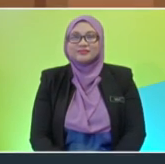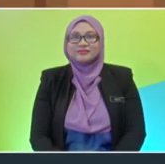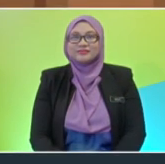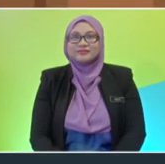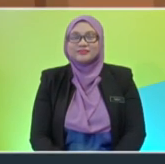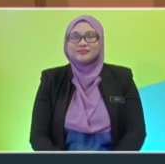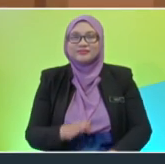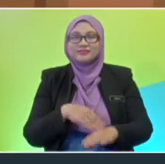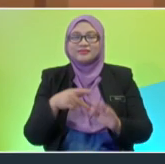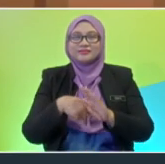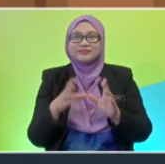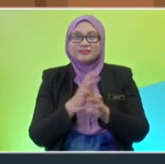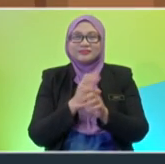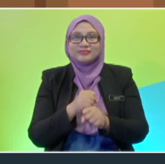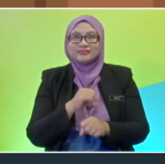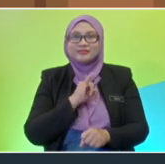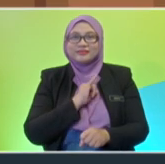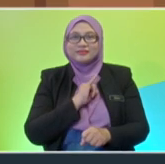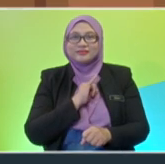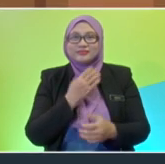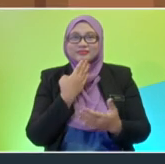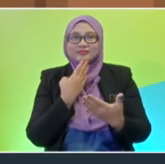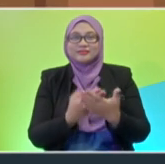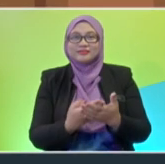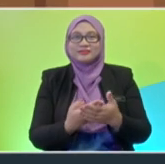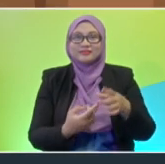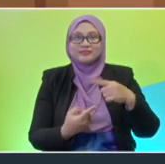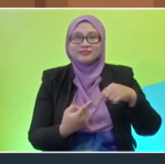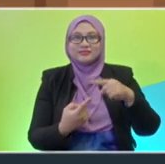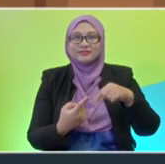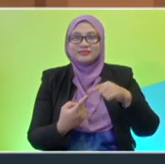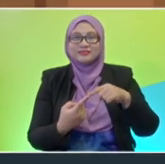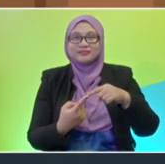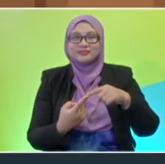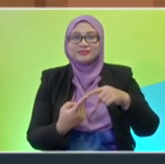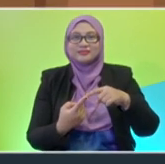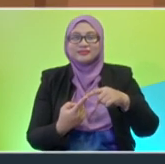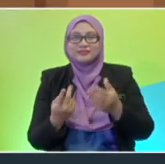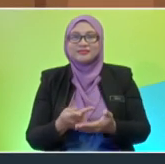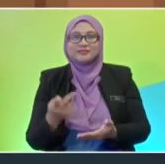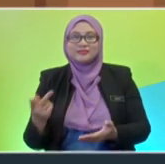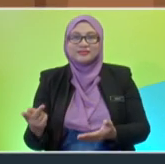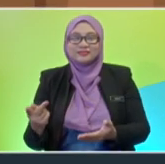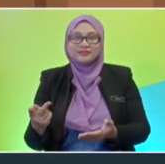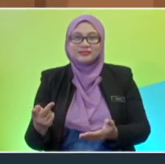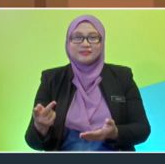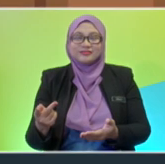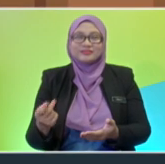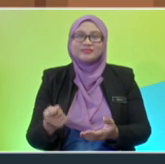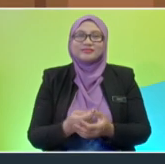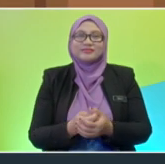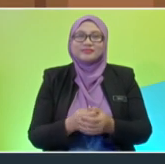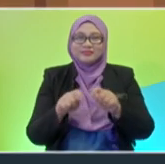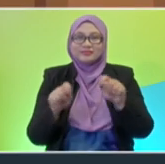pada pendapat saya kebaikan apabila produk tempat diesokan negara